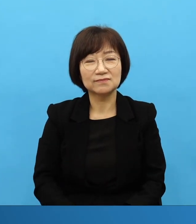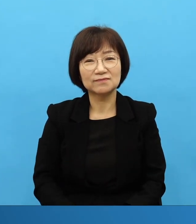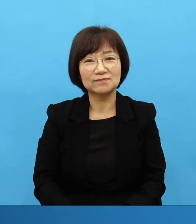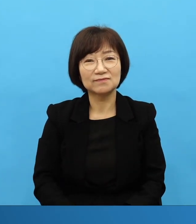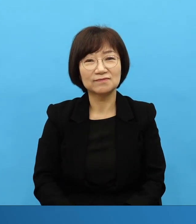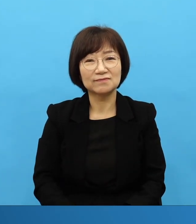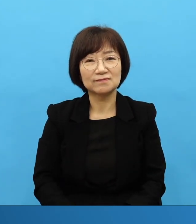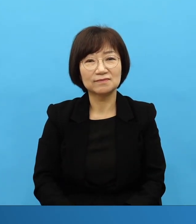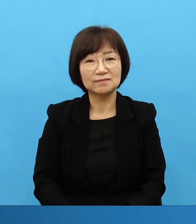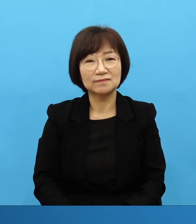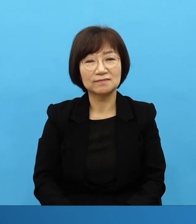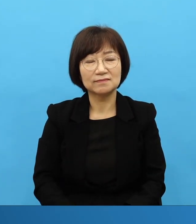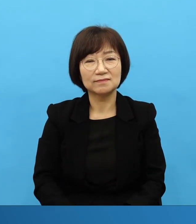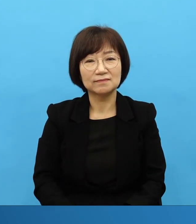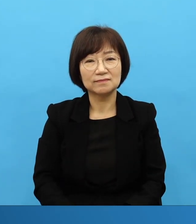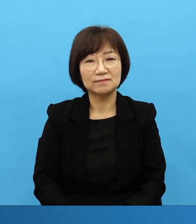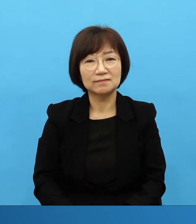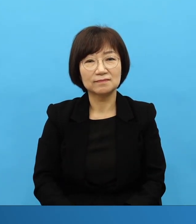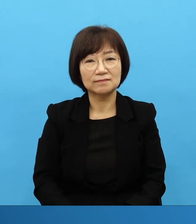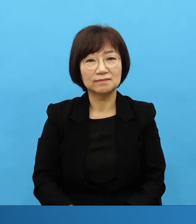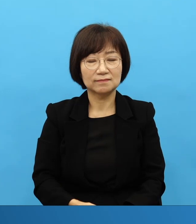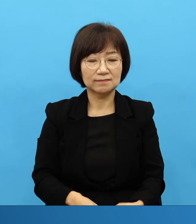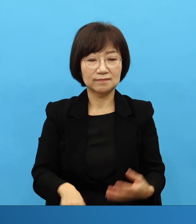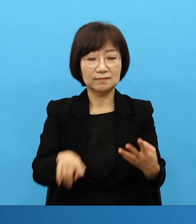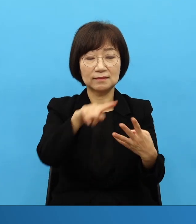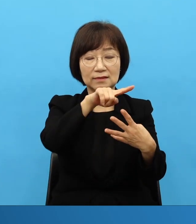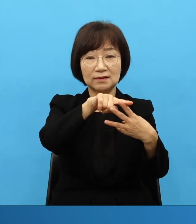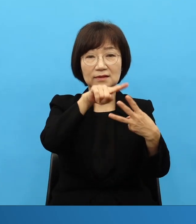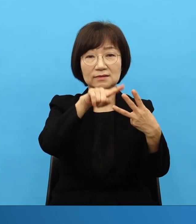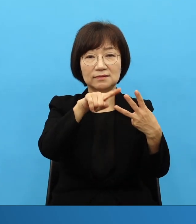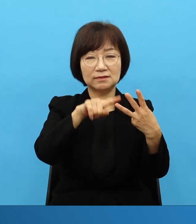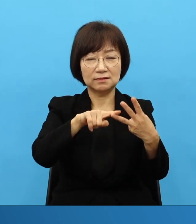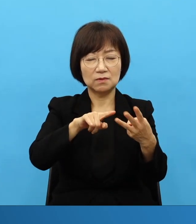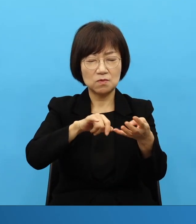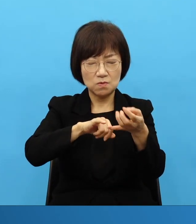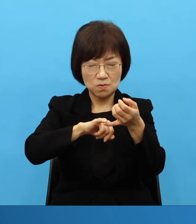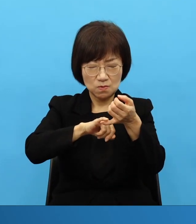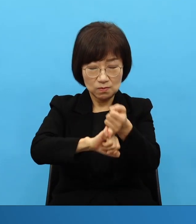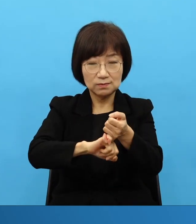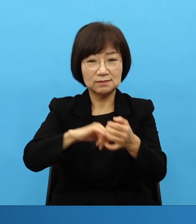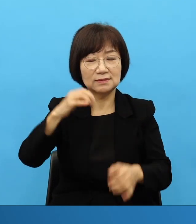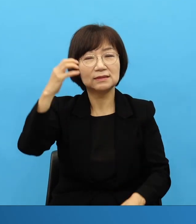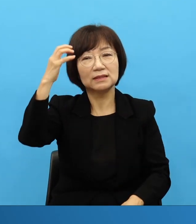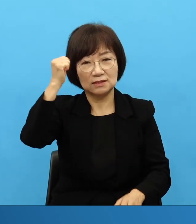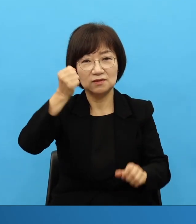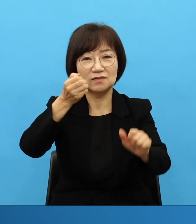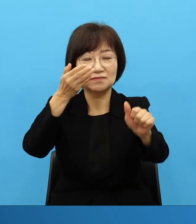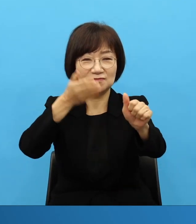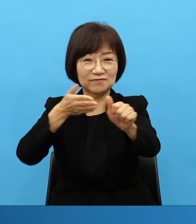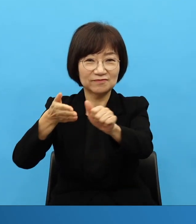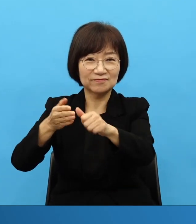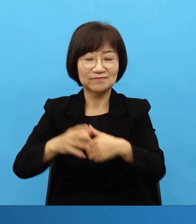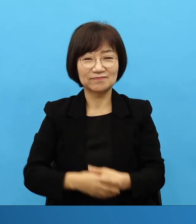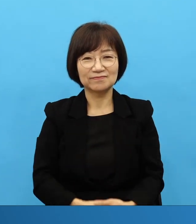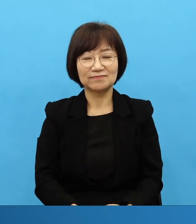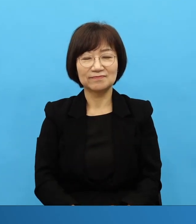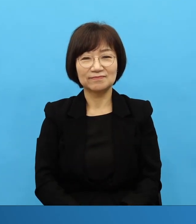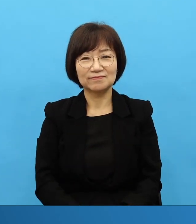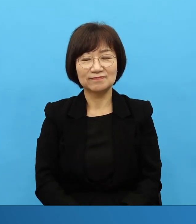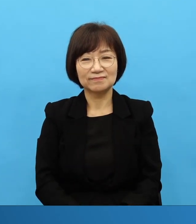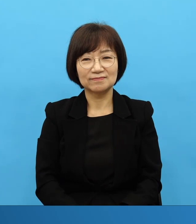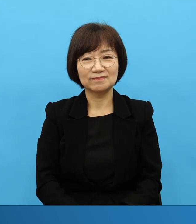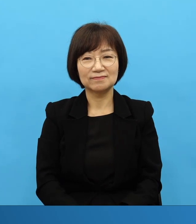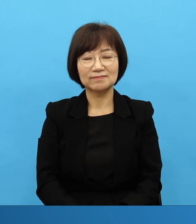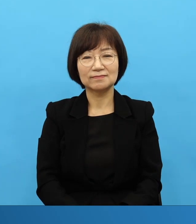Satan. 순서입니다. This 이 is 세 an 가지를 order. 꼭 기억해야 돼요. You have to remember these three things. 그래 여러분 기도하시면 틀림없습니다. And as you